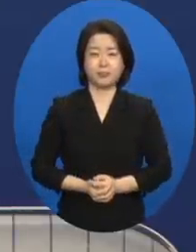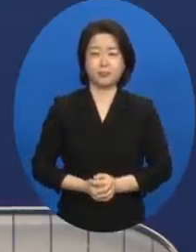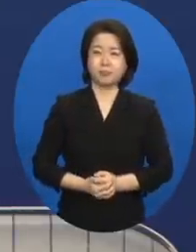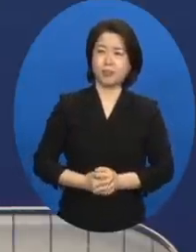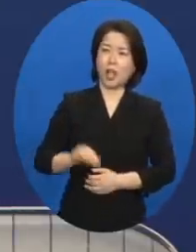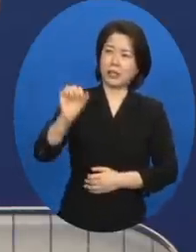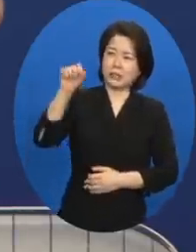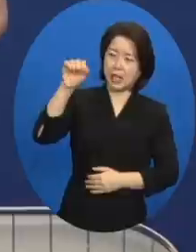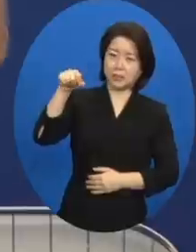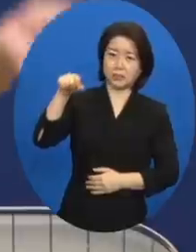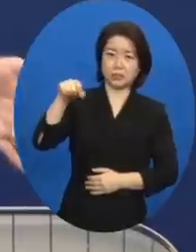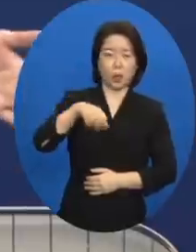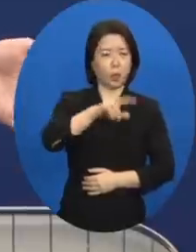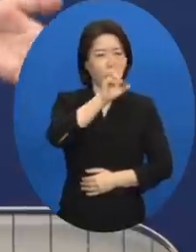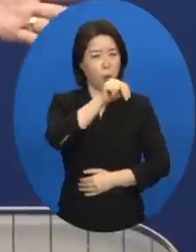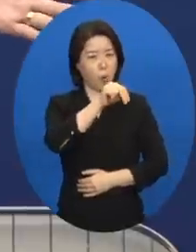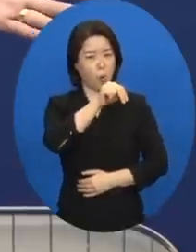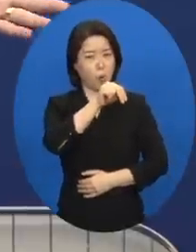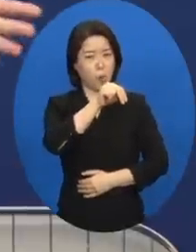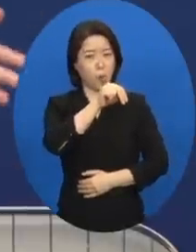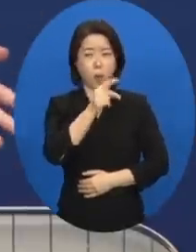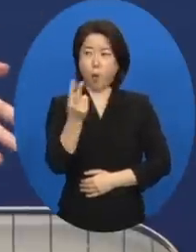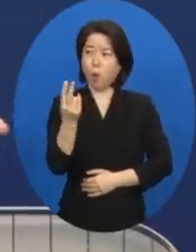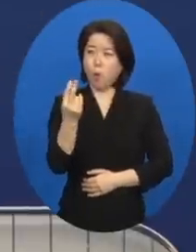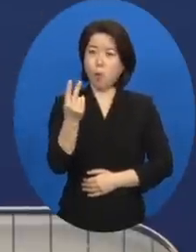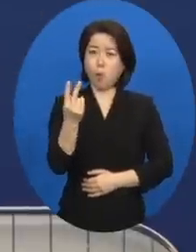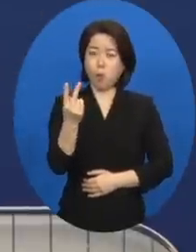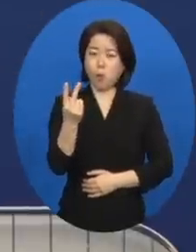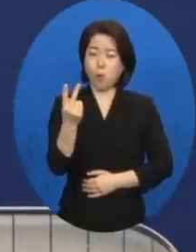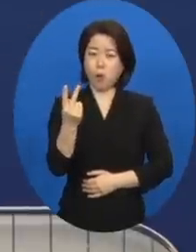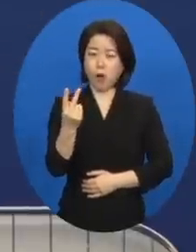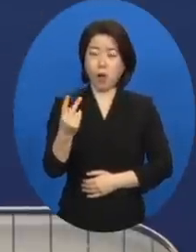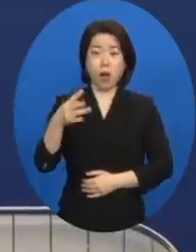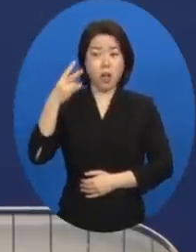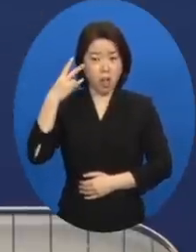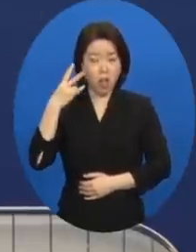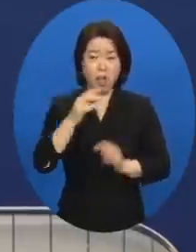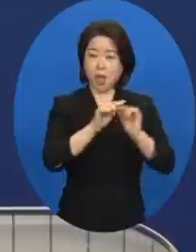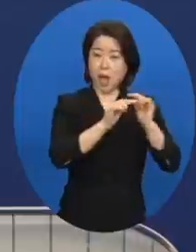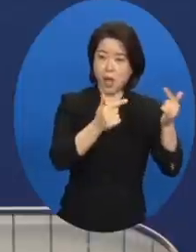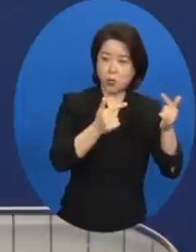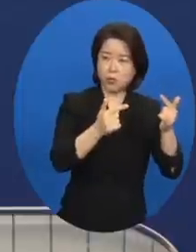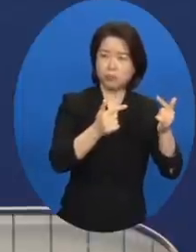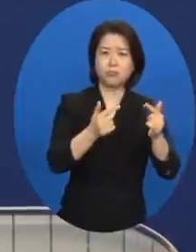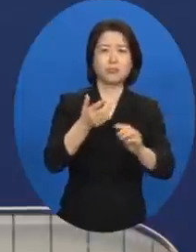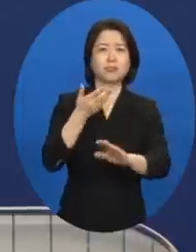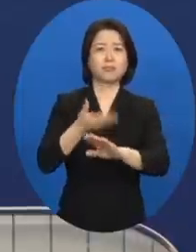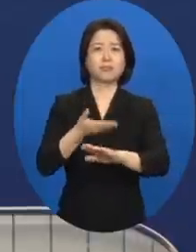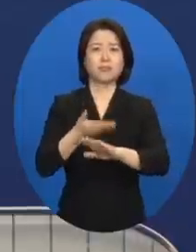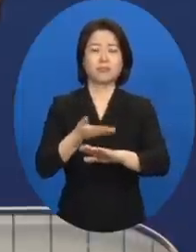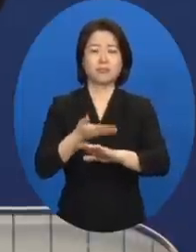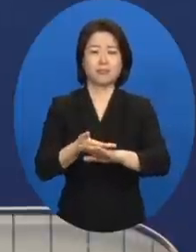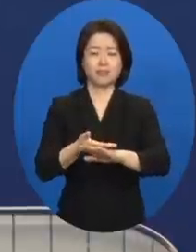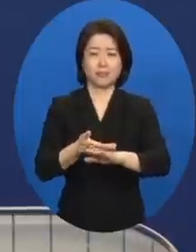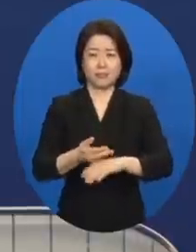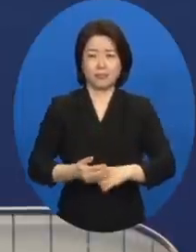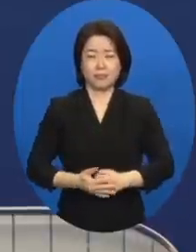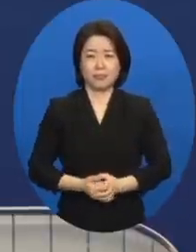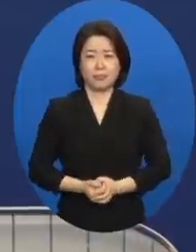Yes or no. 예, 아니요가 아니라